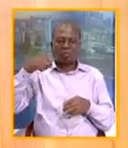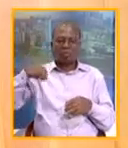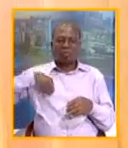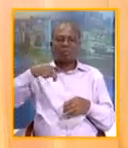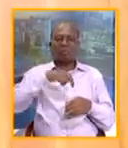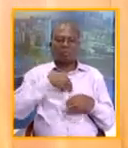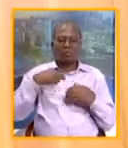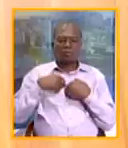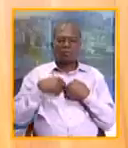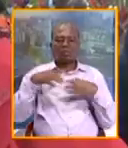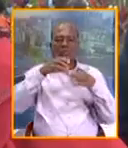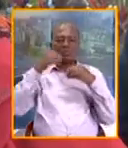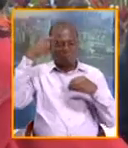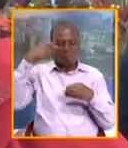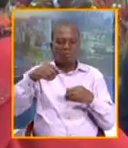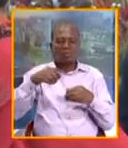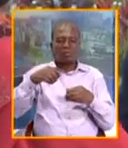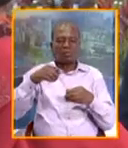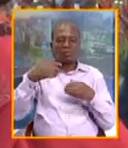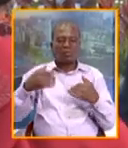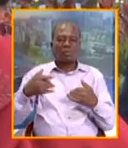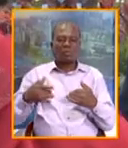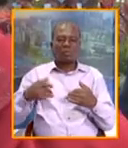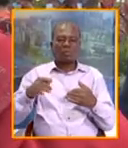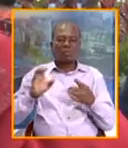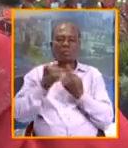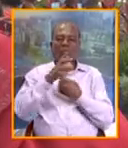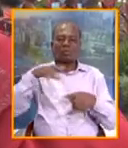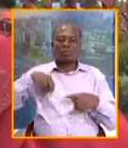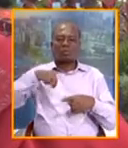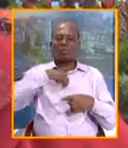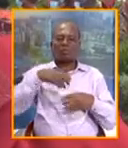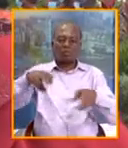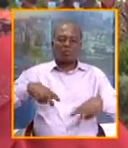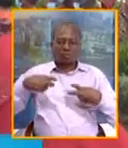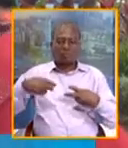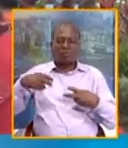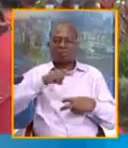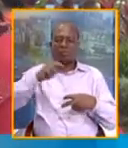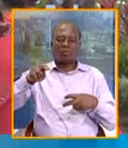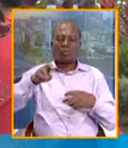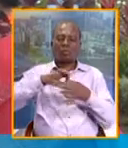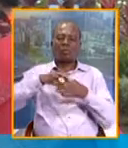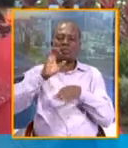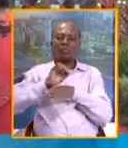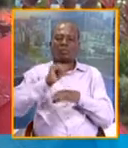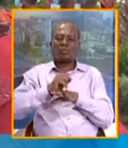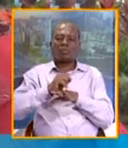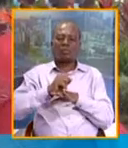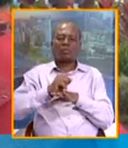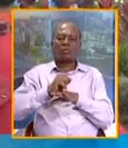du plein la république actuellement les circonstances que nous vivons nouveau la côte d'ivoire la population adulte y voit que